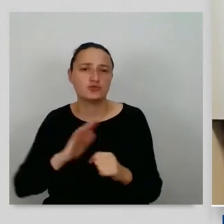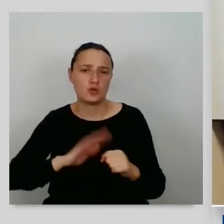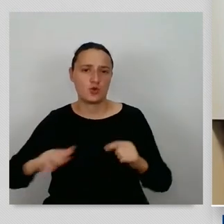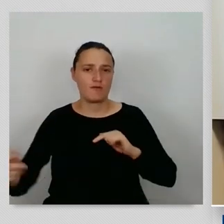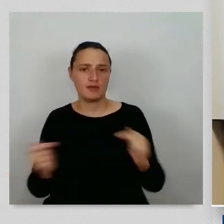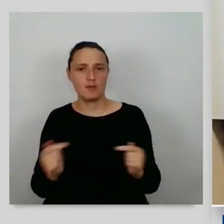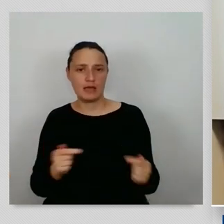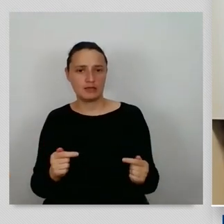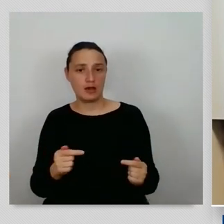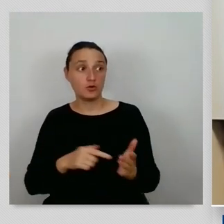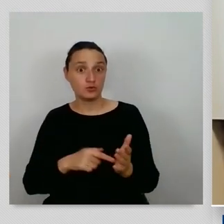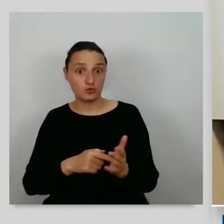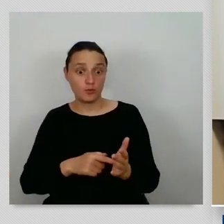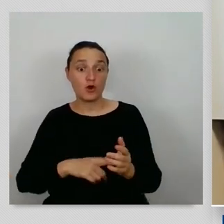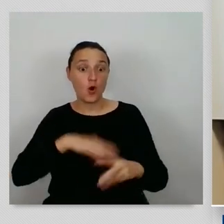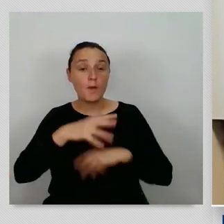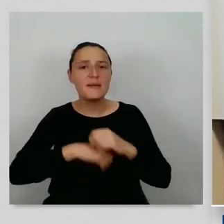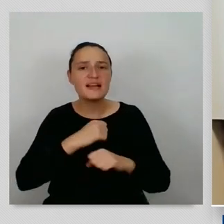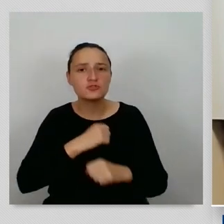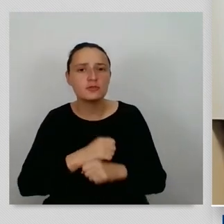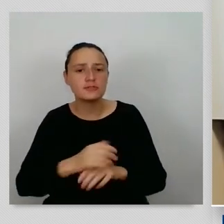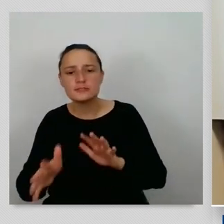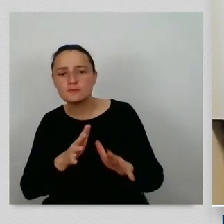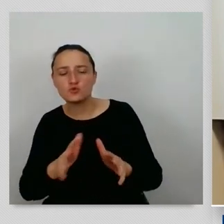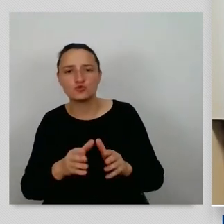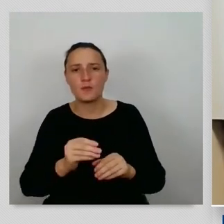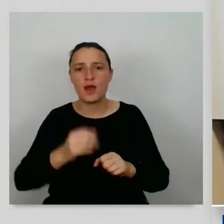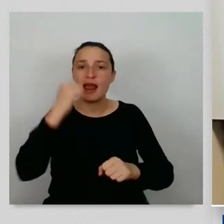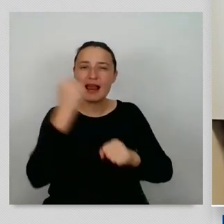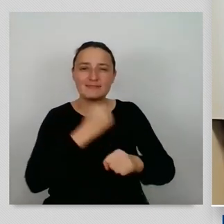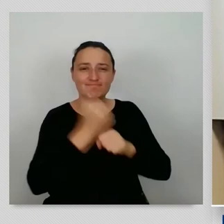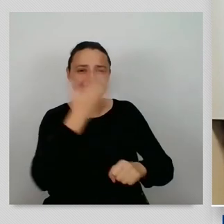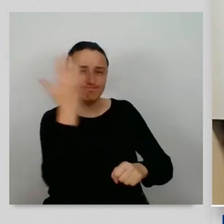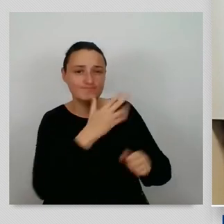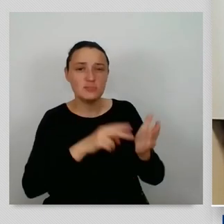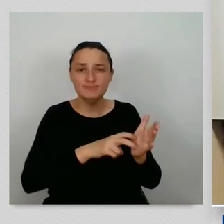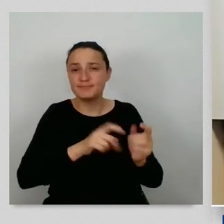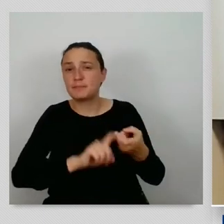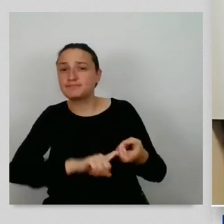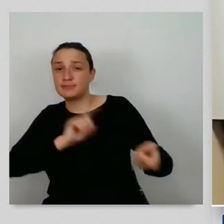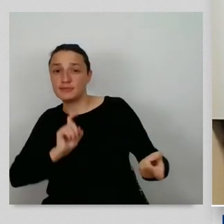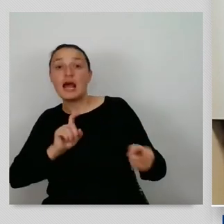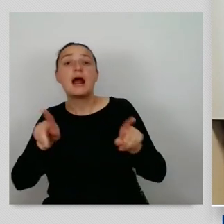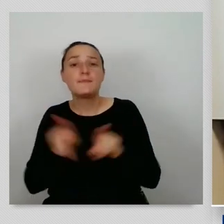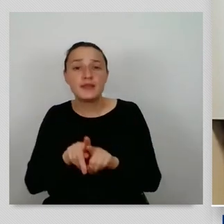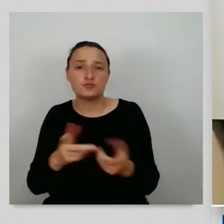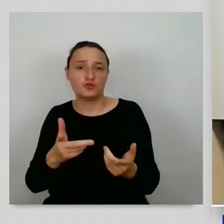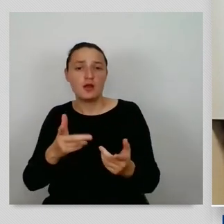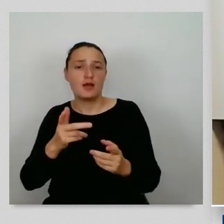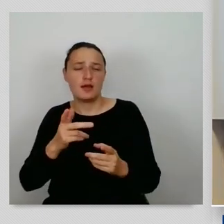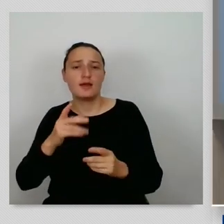która wypracuje ścieżkę dekarbonizacji i ścieżkę zielonej rewolucji w celu osiągnięcia neutralności